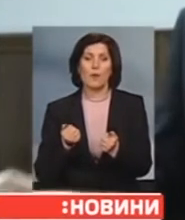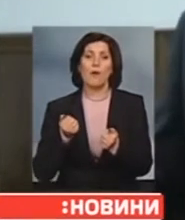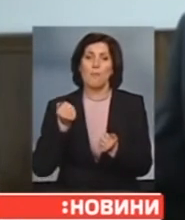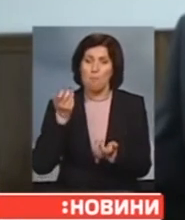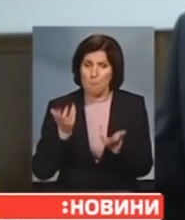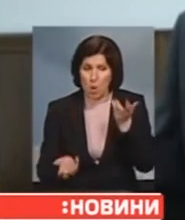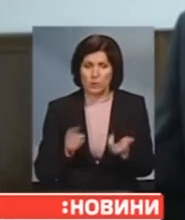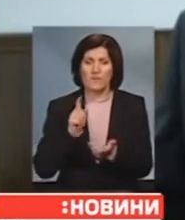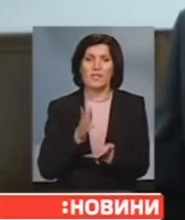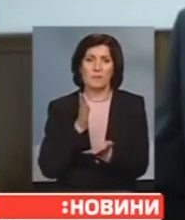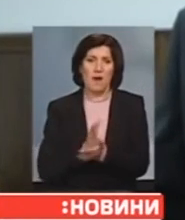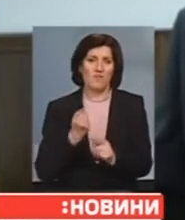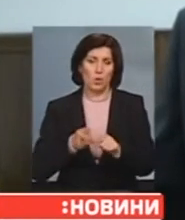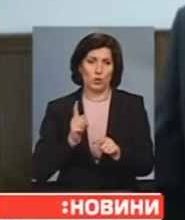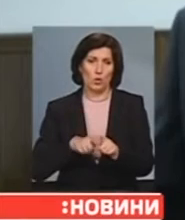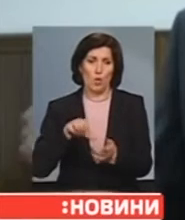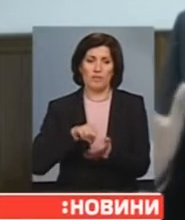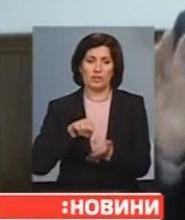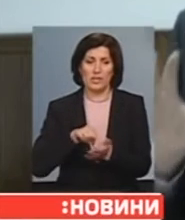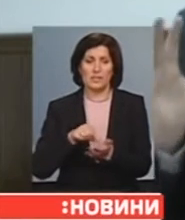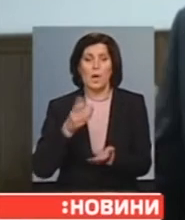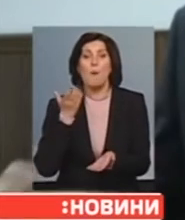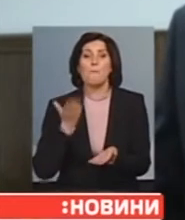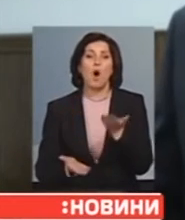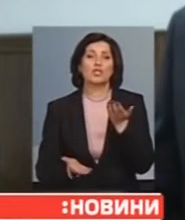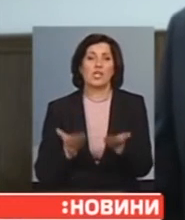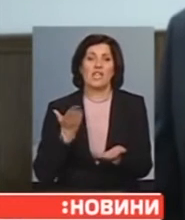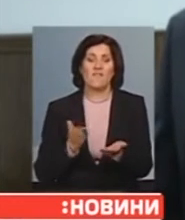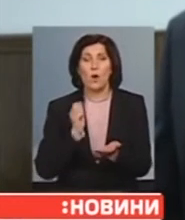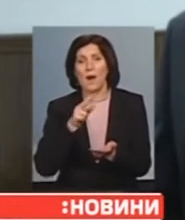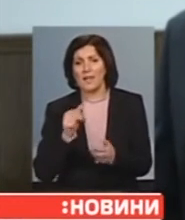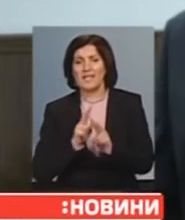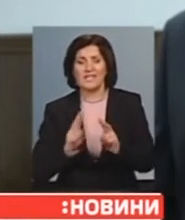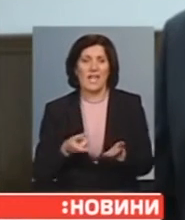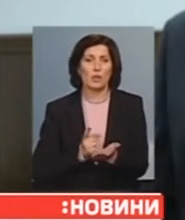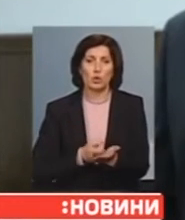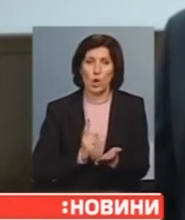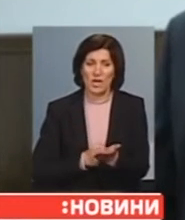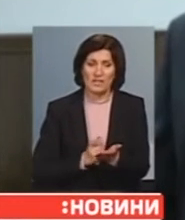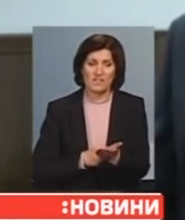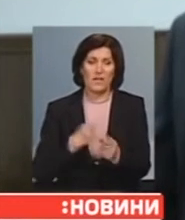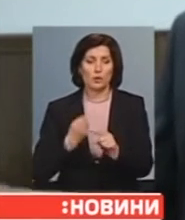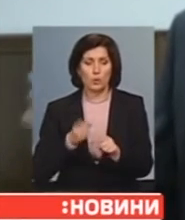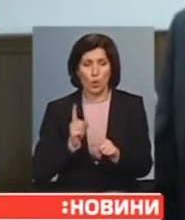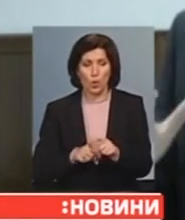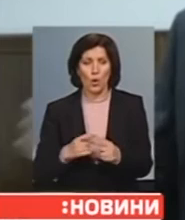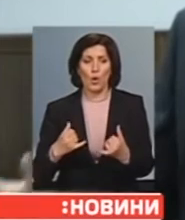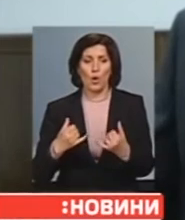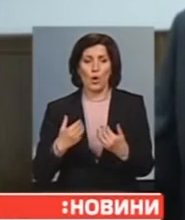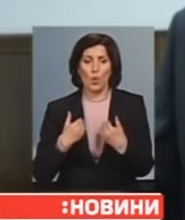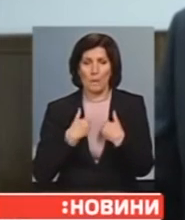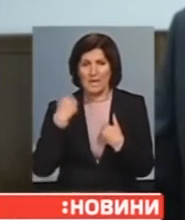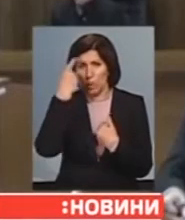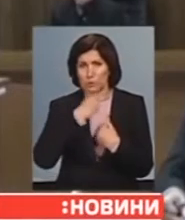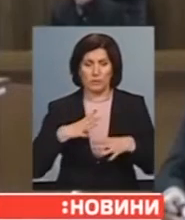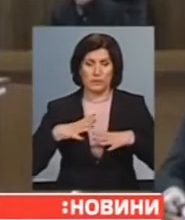можливо, він мав до цього причетність. Можливо. Але ніяких доказів цього в мене особисто